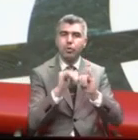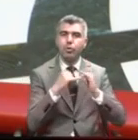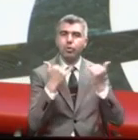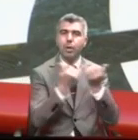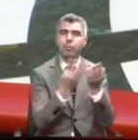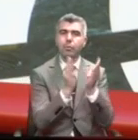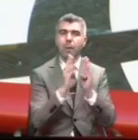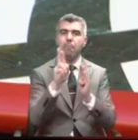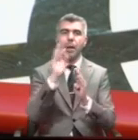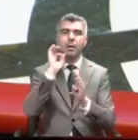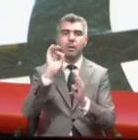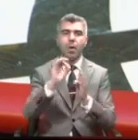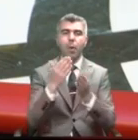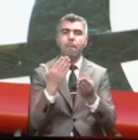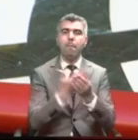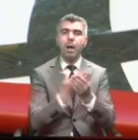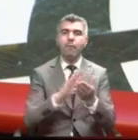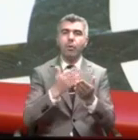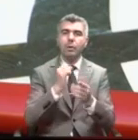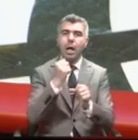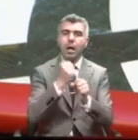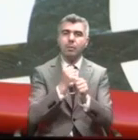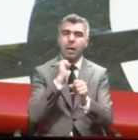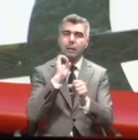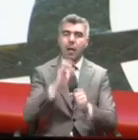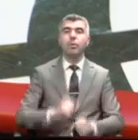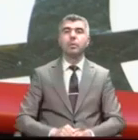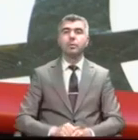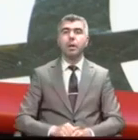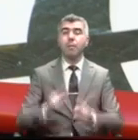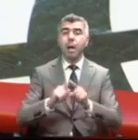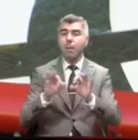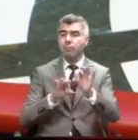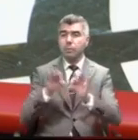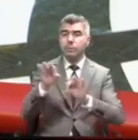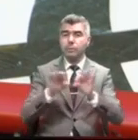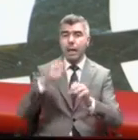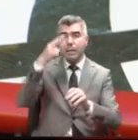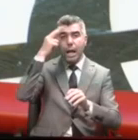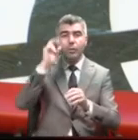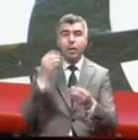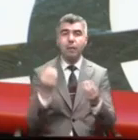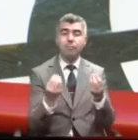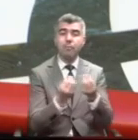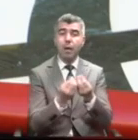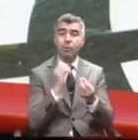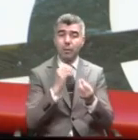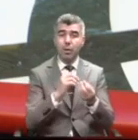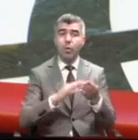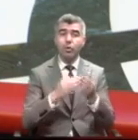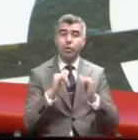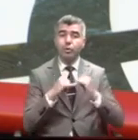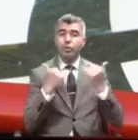المتدخله في هذا الملف كل في مجال اختصاصاته اما الترتيبات مع الجهات السعوديه فقد تم عقد الاجتماع